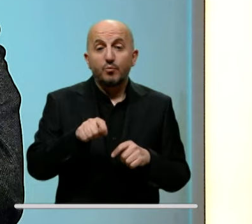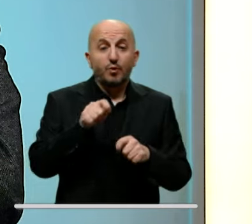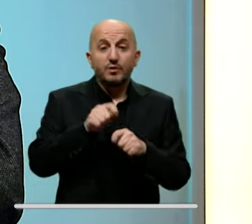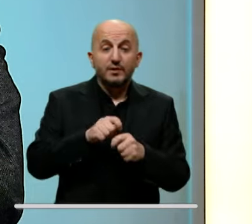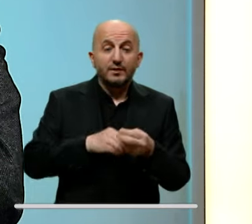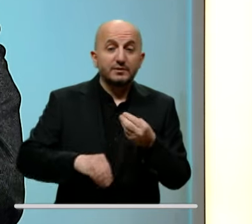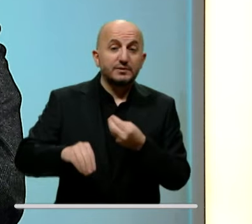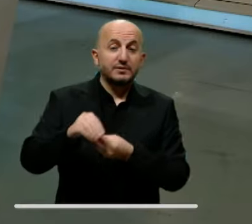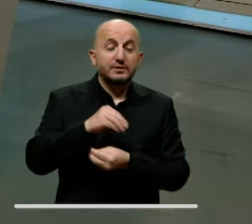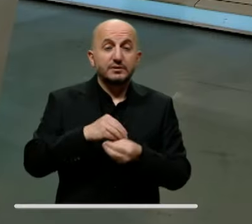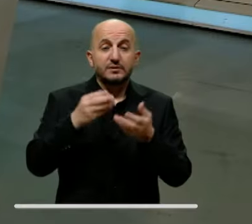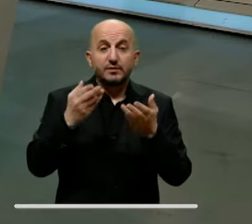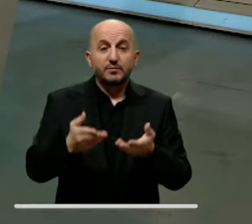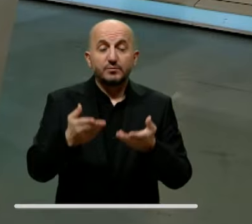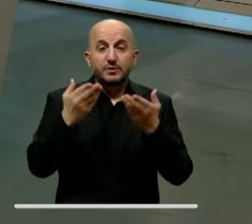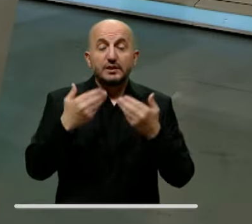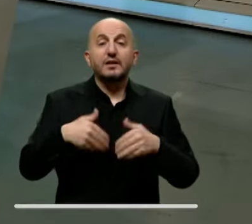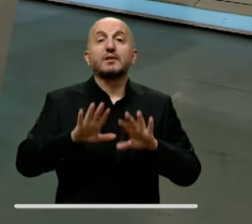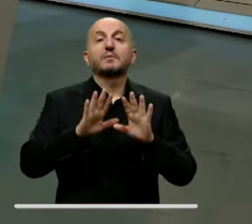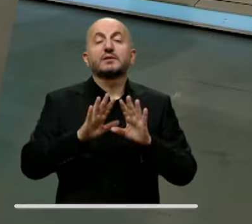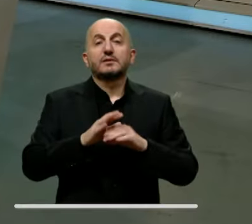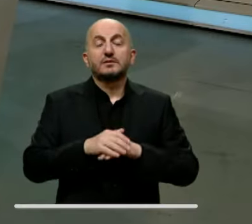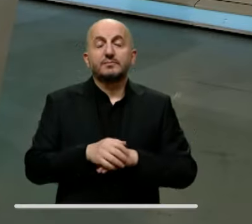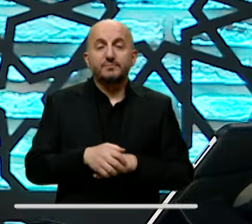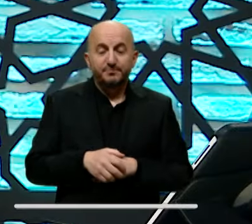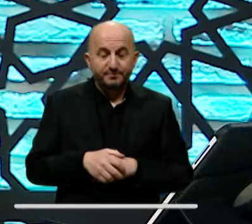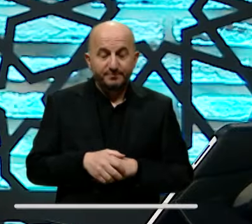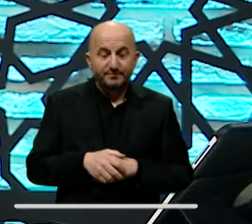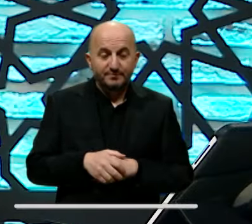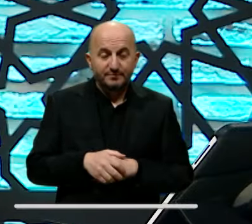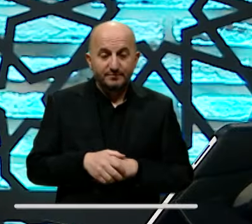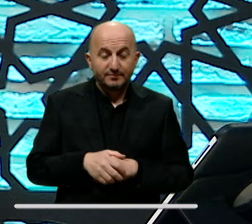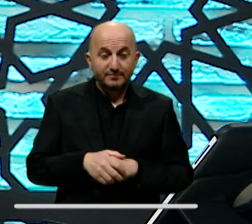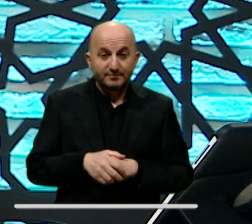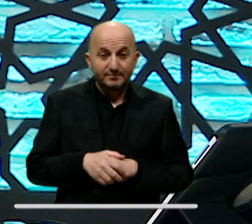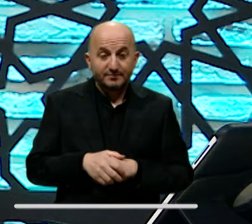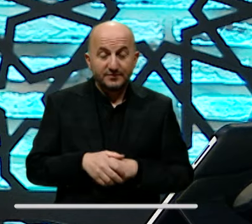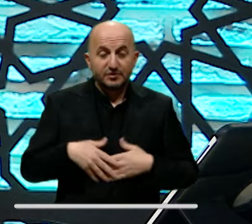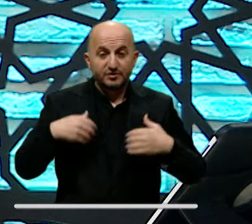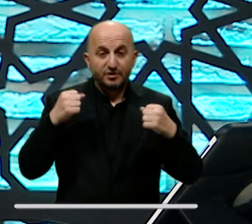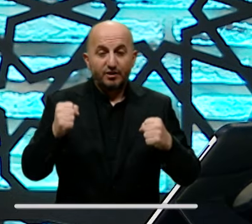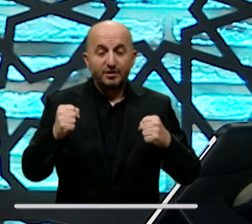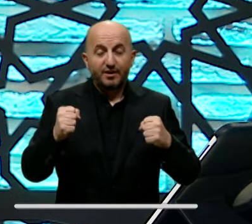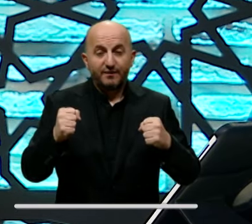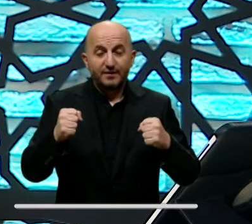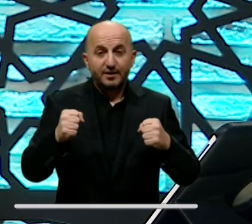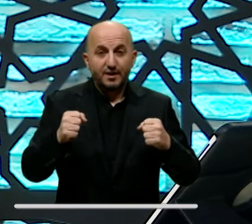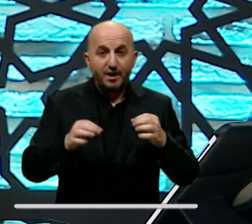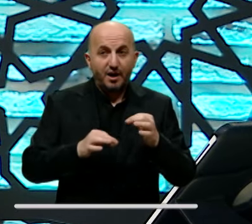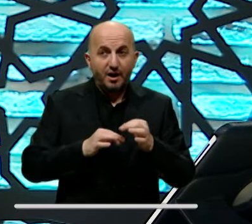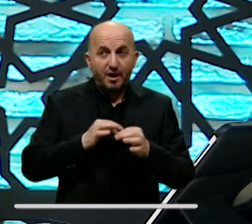Muteber midir geçerli midir kıymetli e Fatih hocam soralım soralım sıhhat afiyet diliyoruz hoc amcası da benim